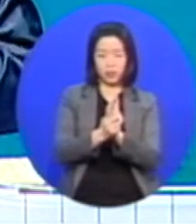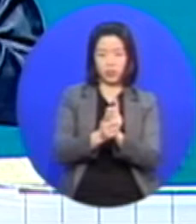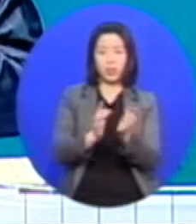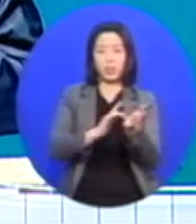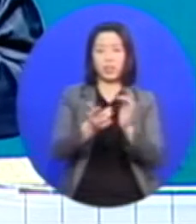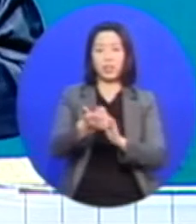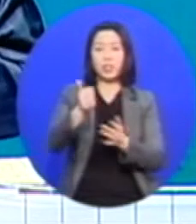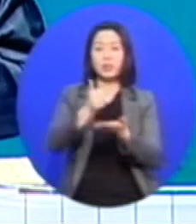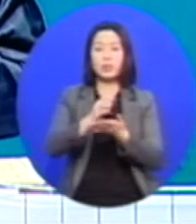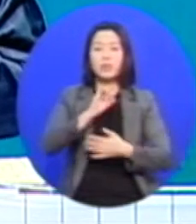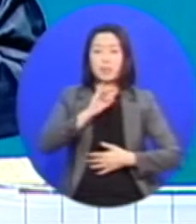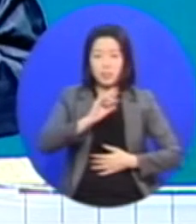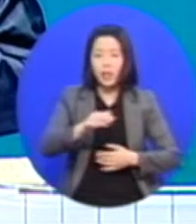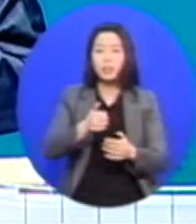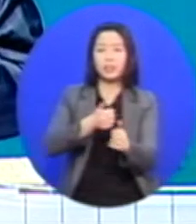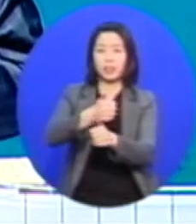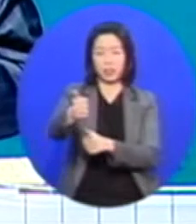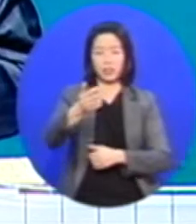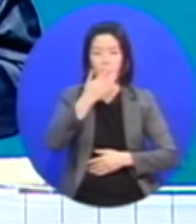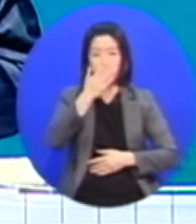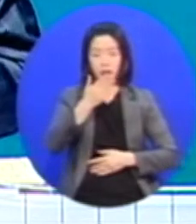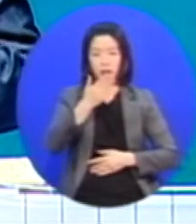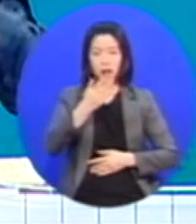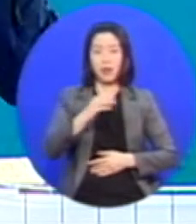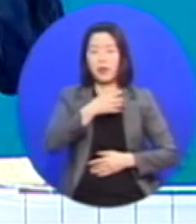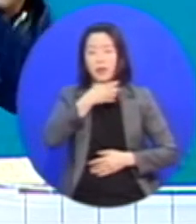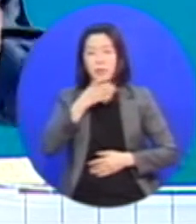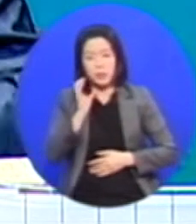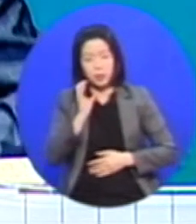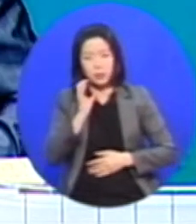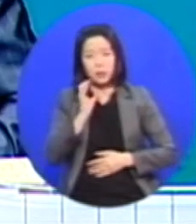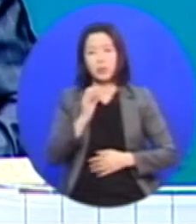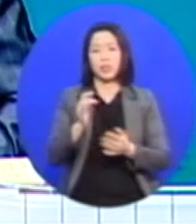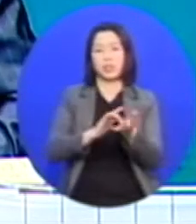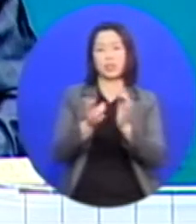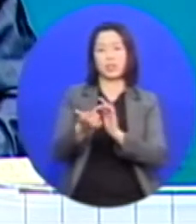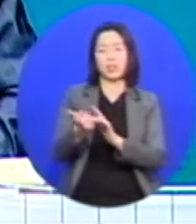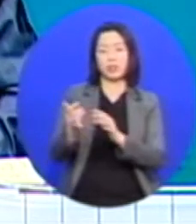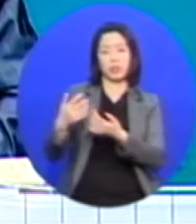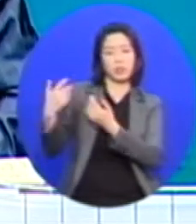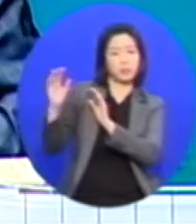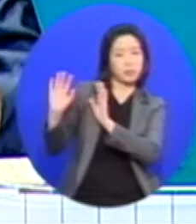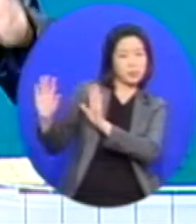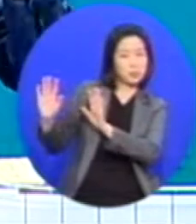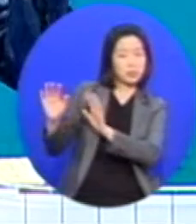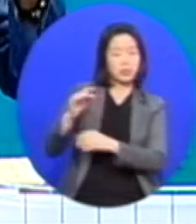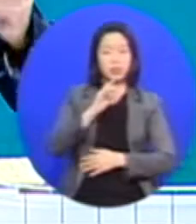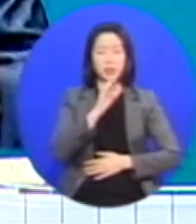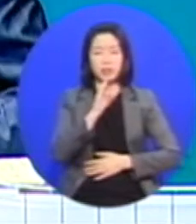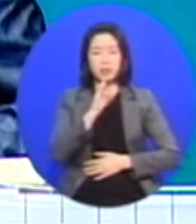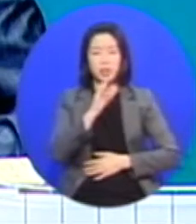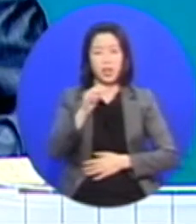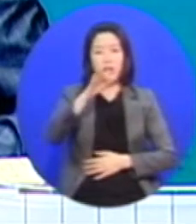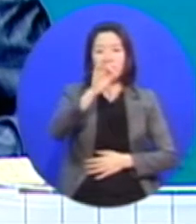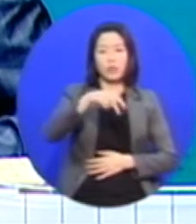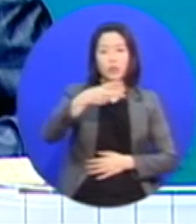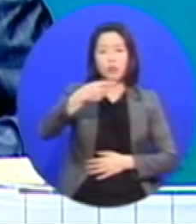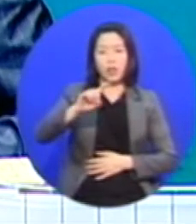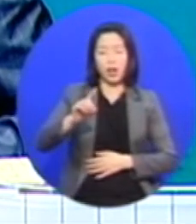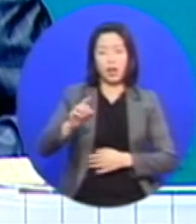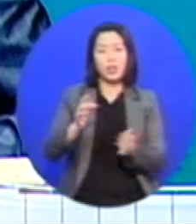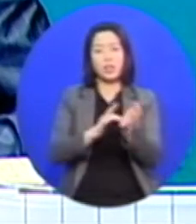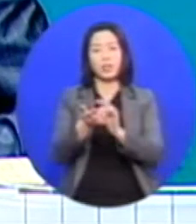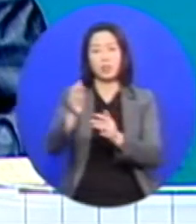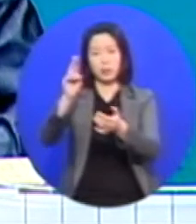예수님만 이겼어요 베드로 예수님 부인 했어요 가릅니다 예수님의 바람을 했어요